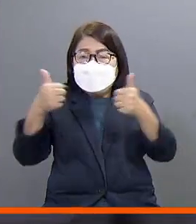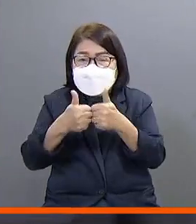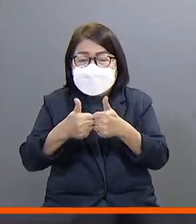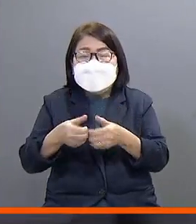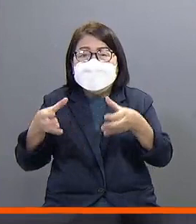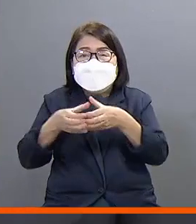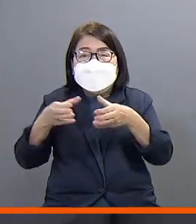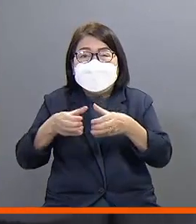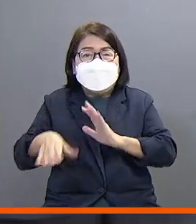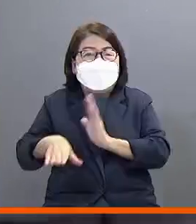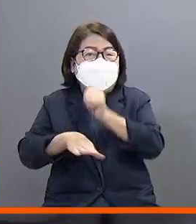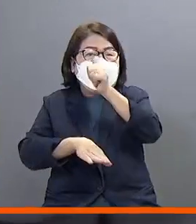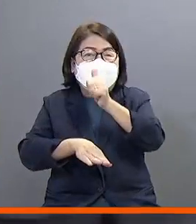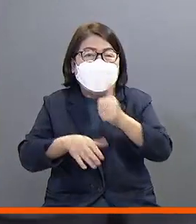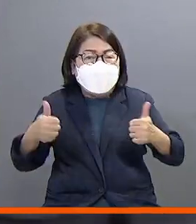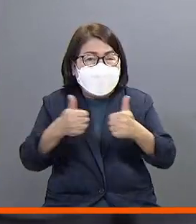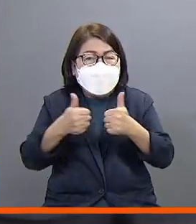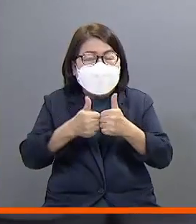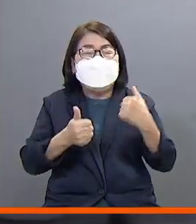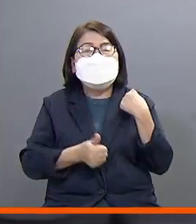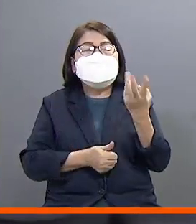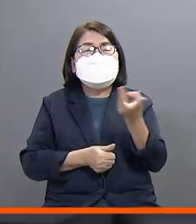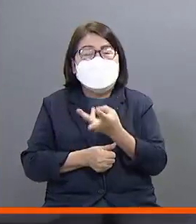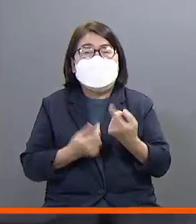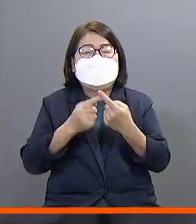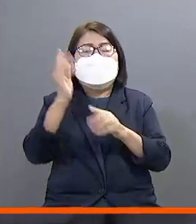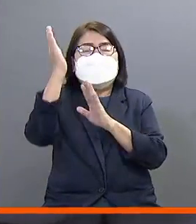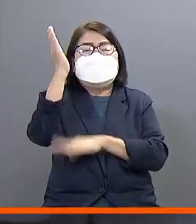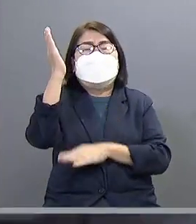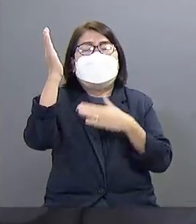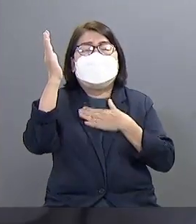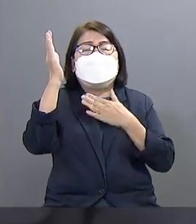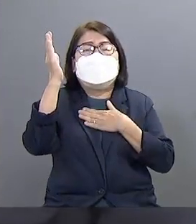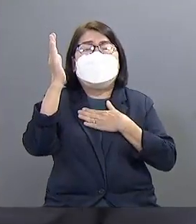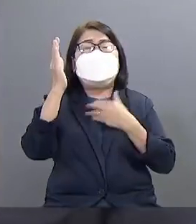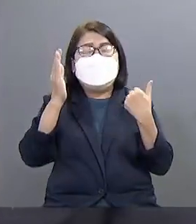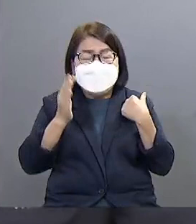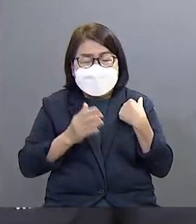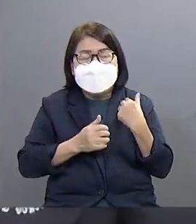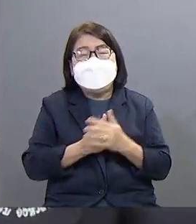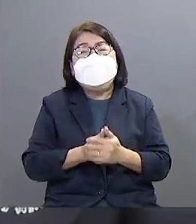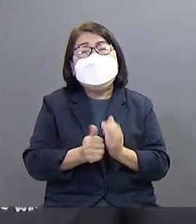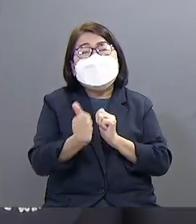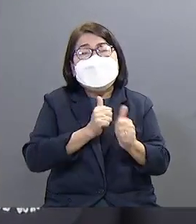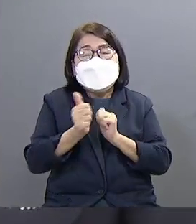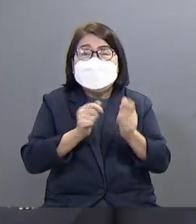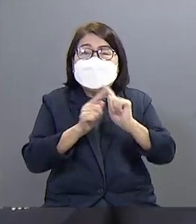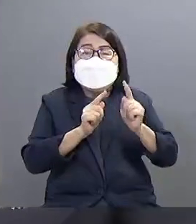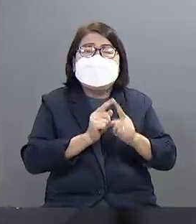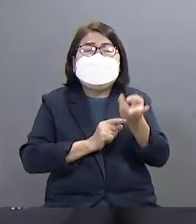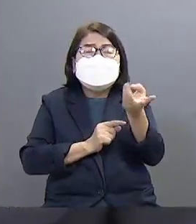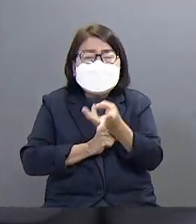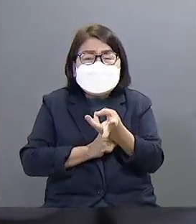ชมป์ค่อนข้างน้อยซึ่งในภาคใต้เรามีเวทีให้แสดงศักยภาพนั้นไม่มากนะเ